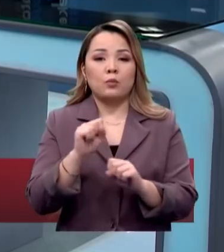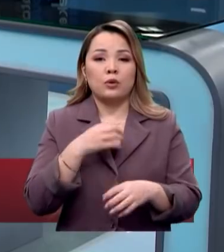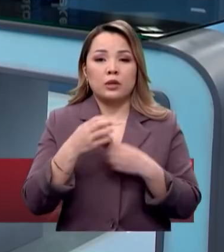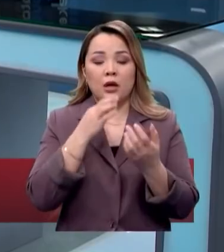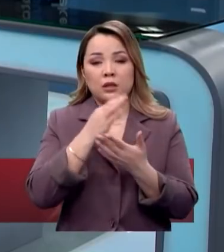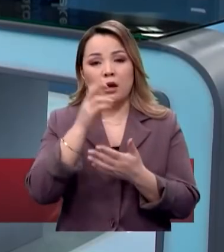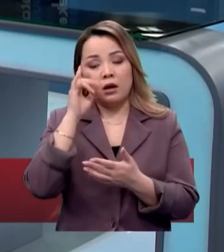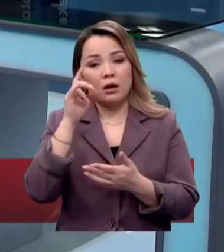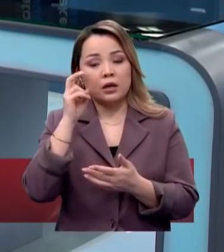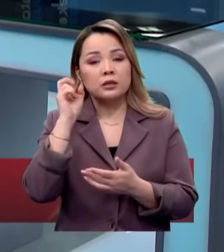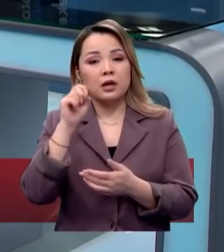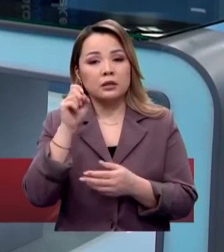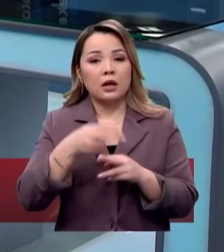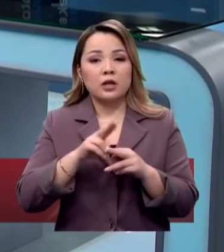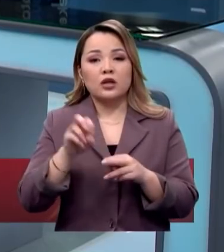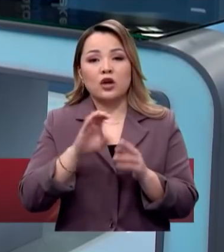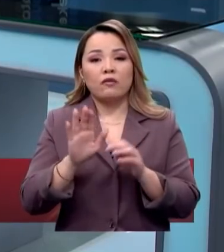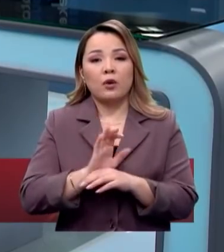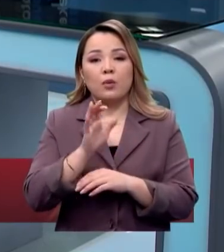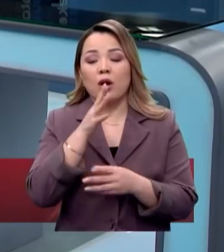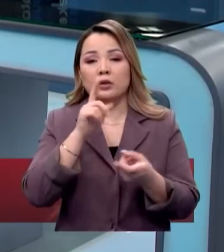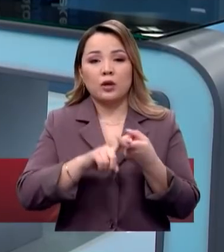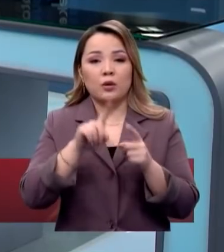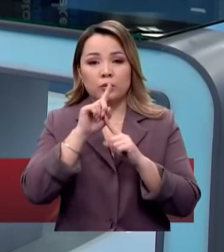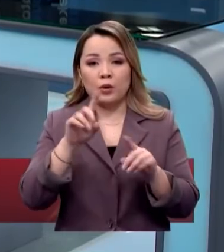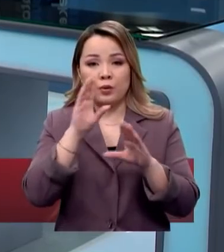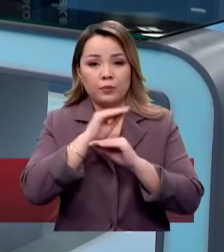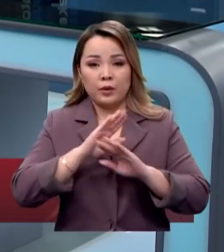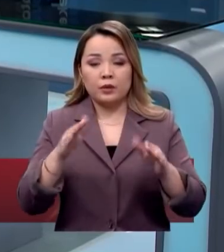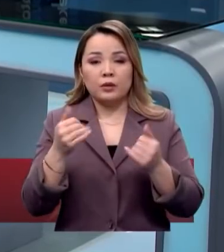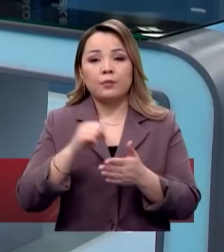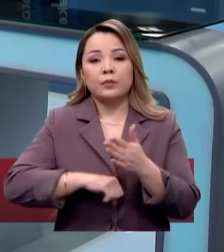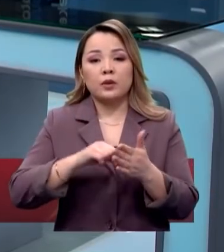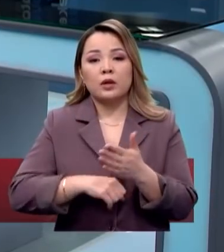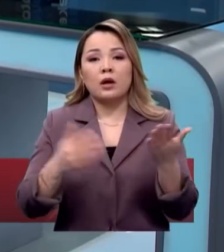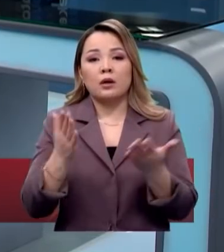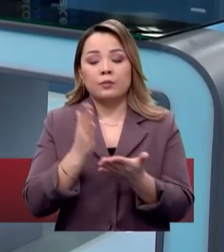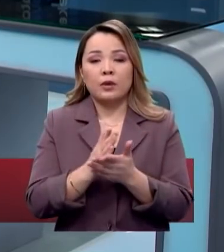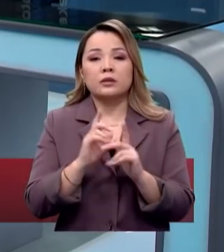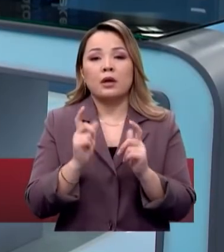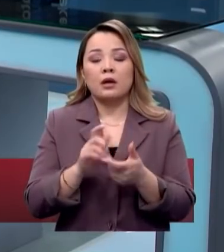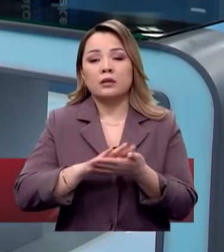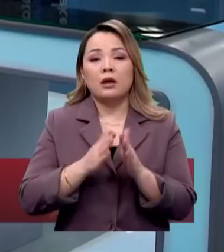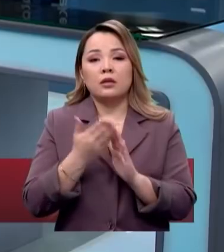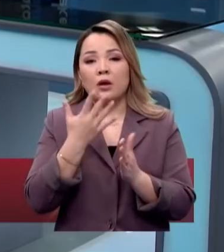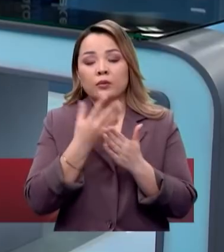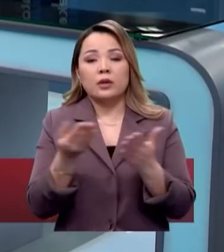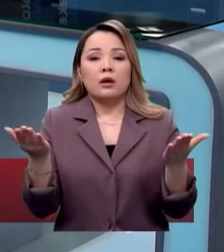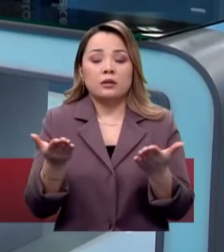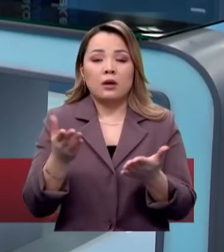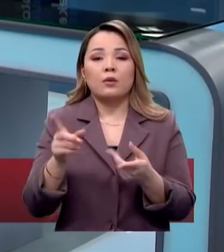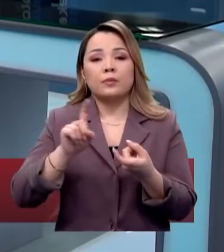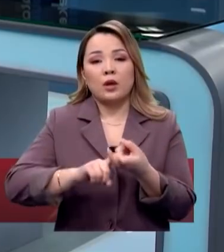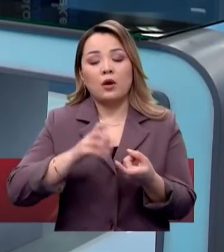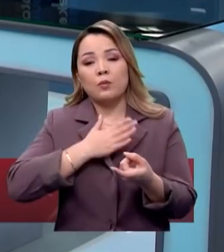қара алтынды Еуропаға уақытылы жеткізе алмаса, оның салдары қандай болады? Ресейге салынатын санкциялар бюджеті тікелей мұнайға